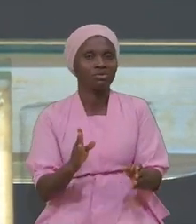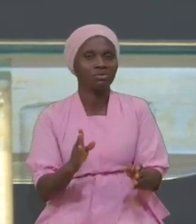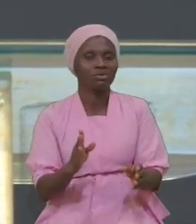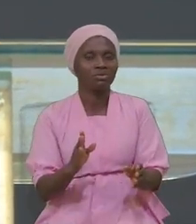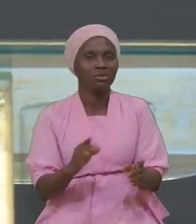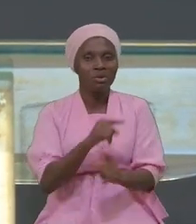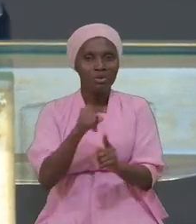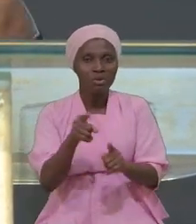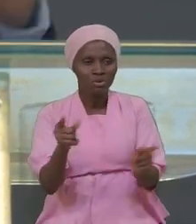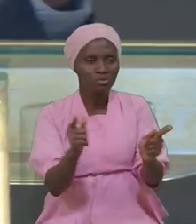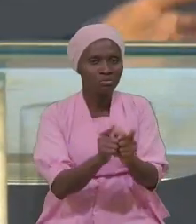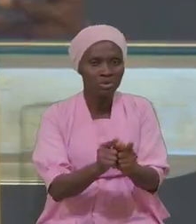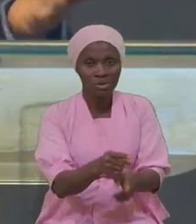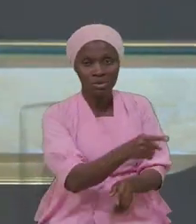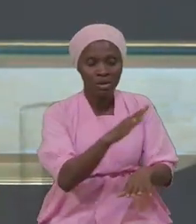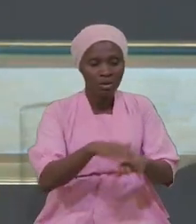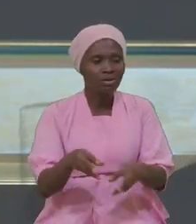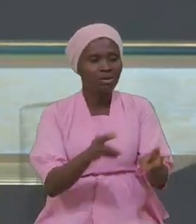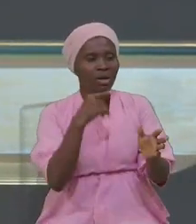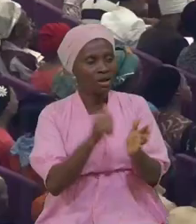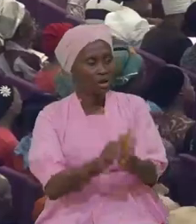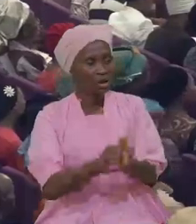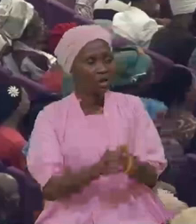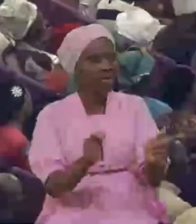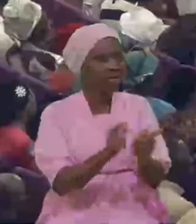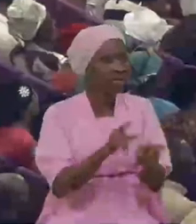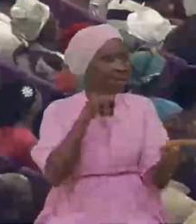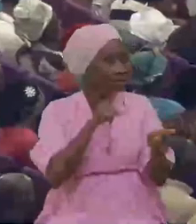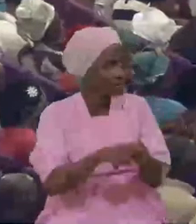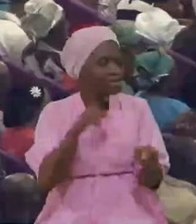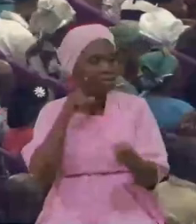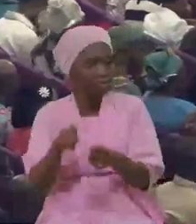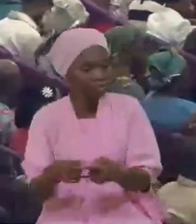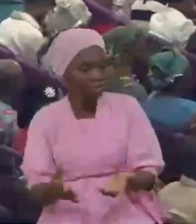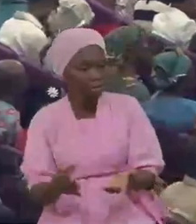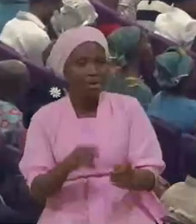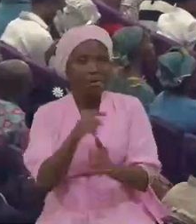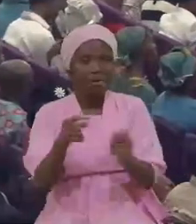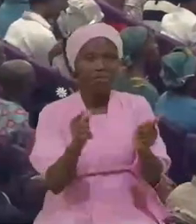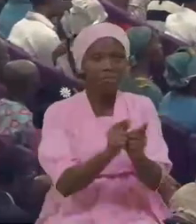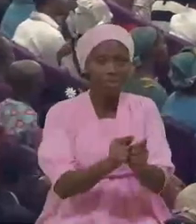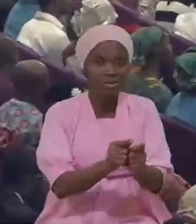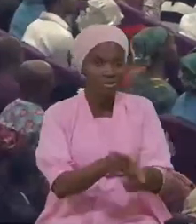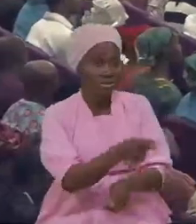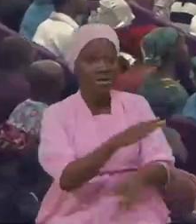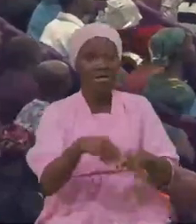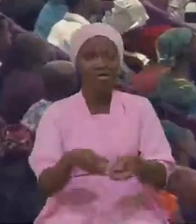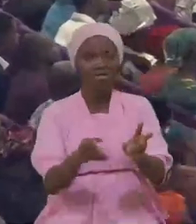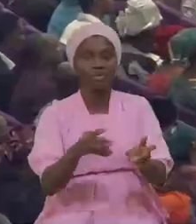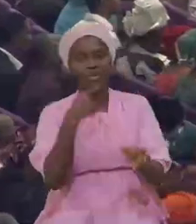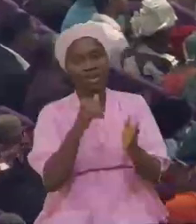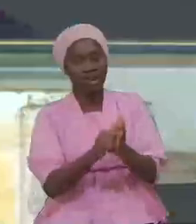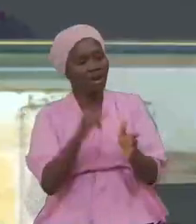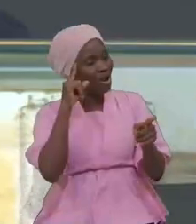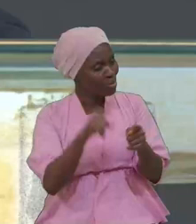voyez plus. Et quand vous les rencontrez, vous leur dites, mais vous les appelez frères, frères, sœurs, sœurs.